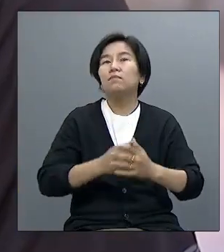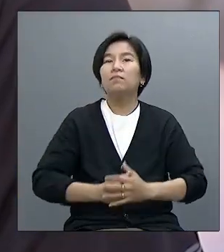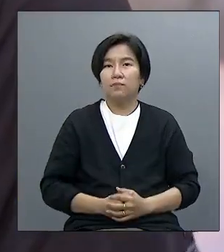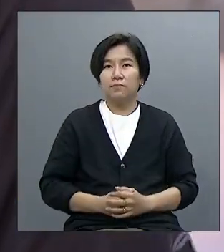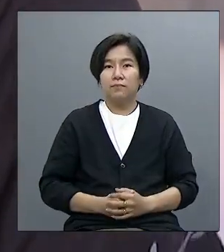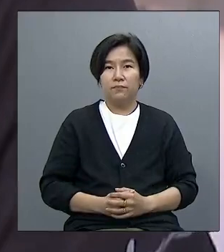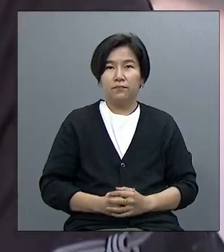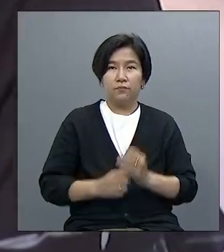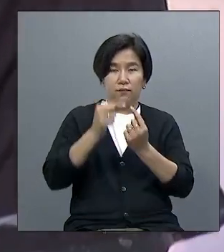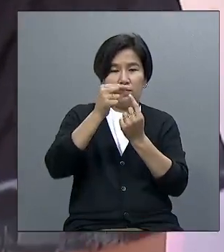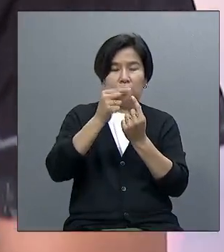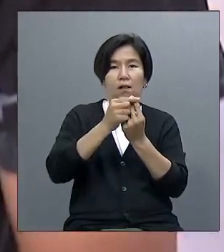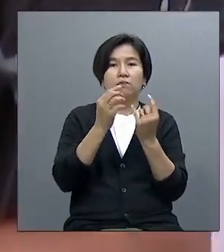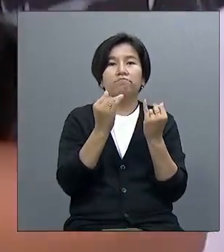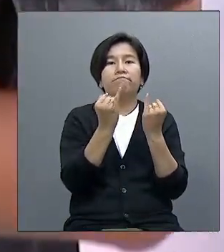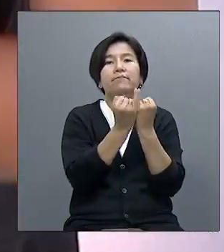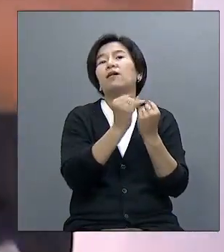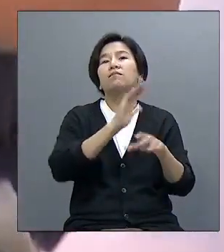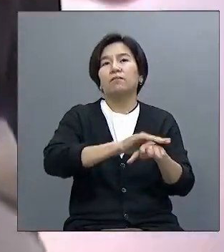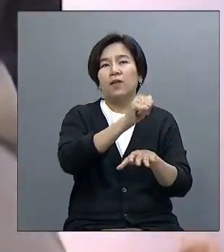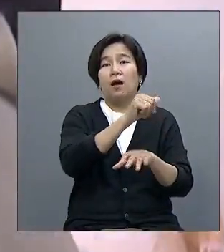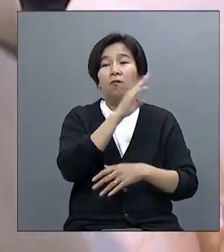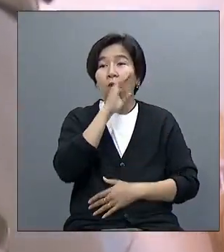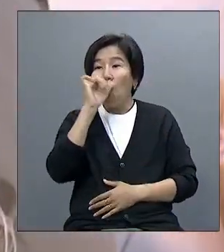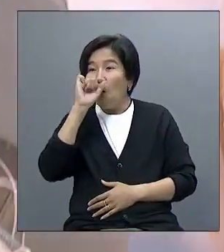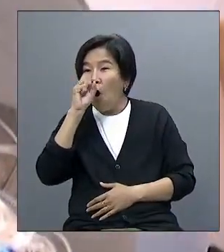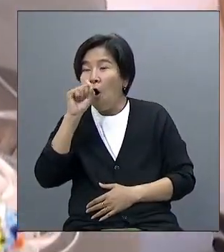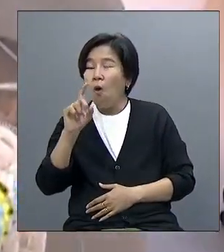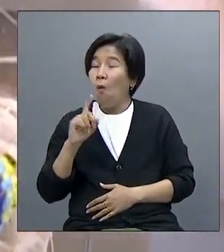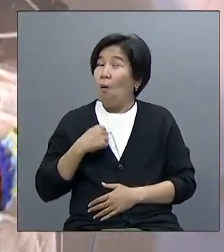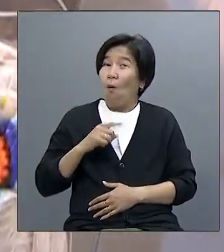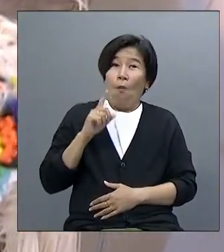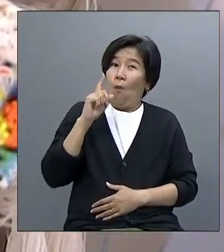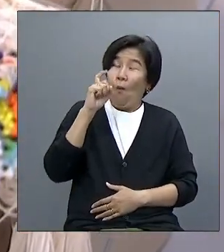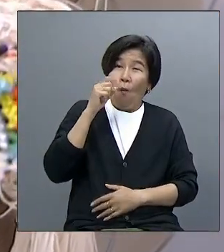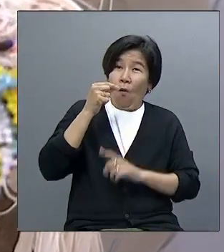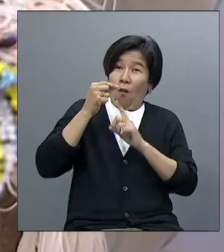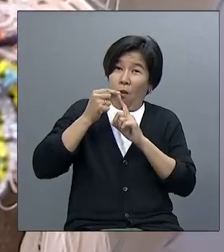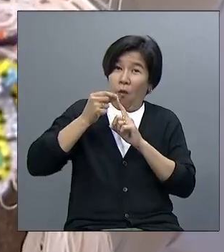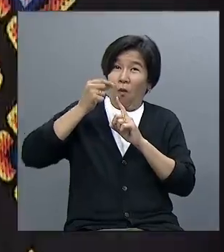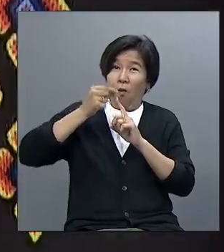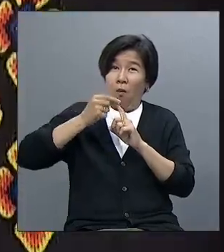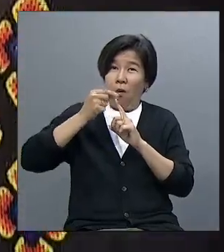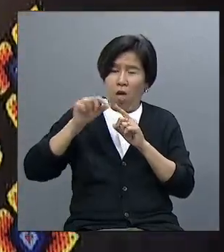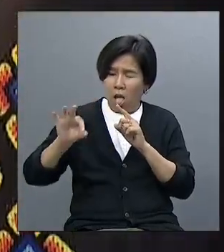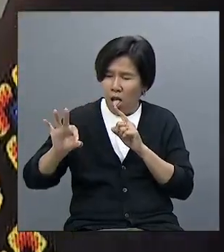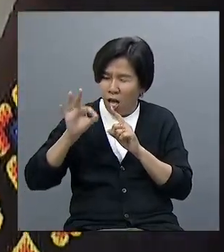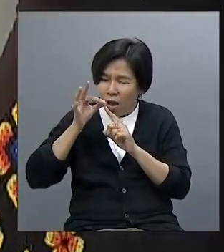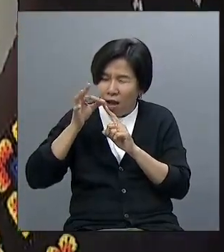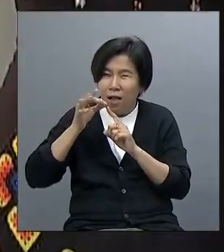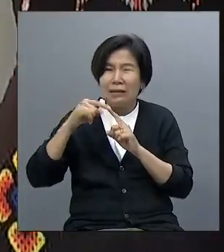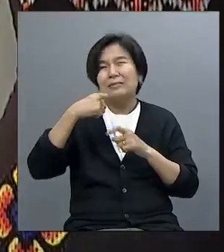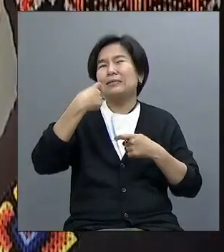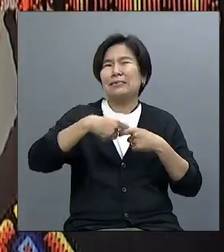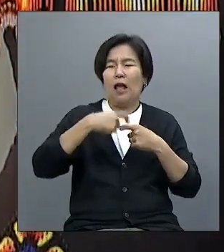งๆเขาทำจนชำนาญ ใช่เราไปนั่งทำก็คงแบบไม่ได้อะแต่แบบหาไม่เจอ เขาใส่ไป